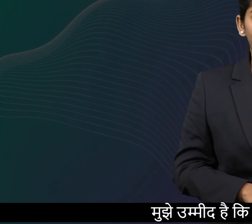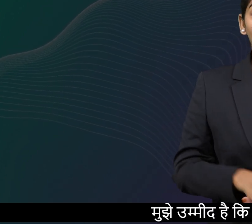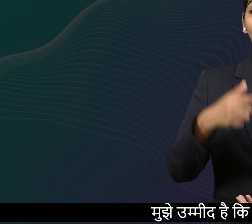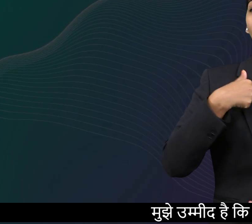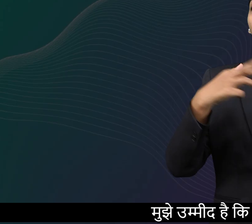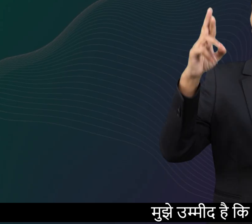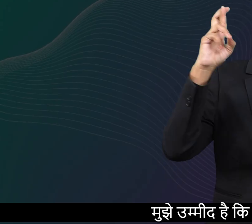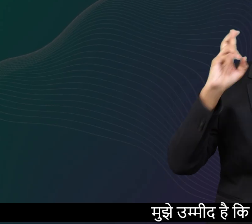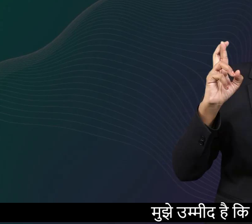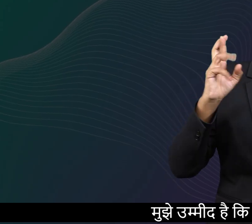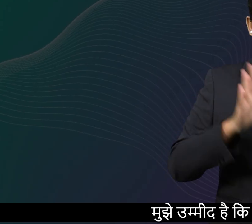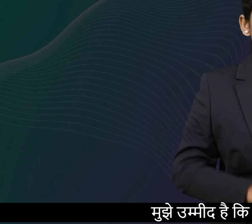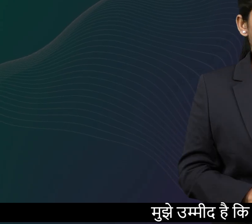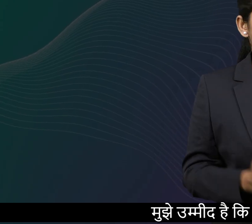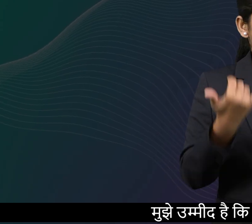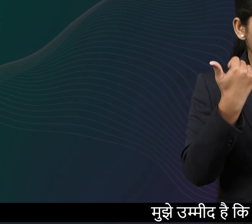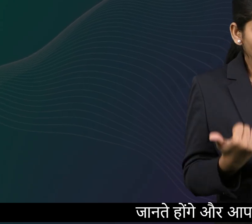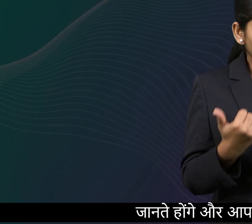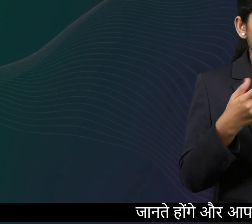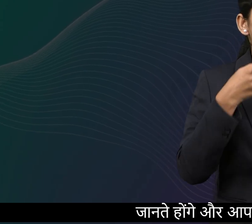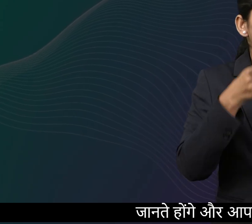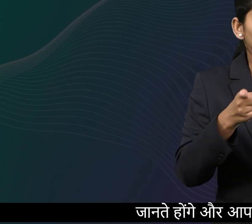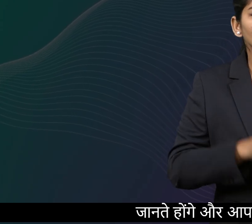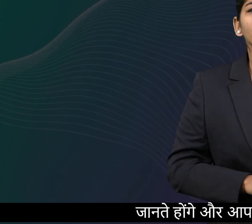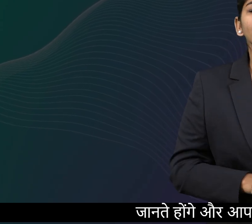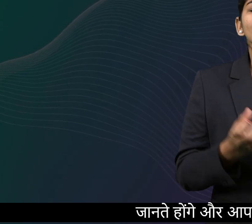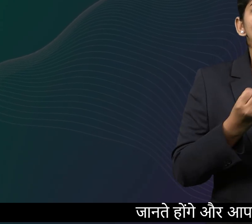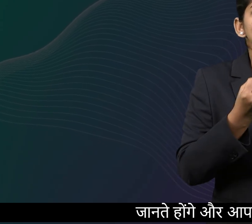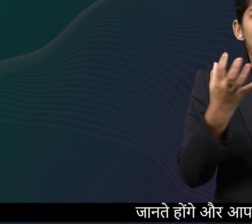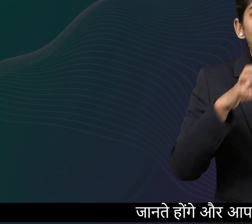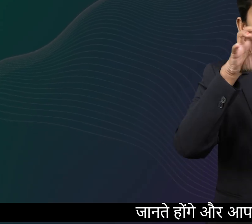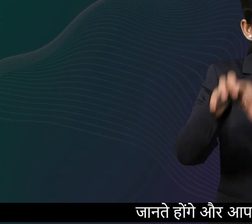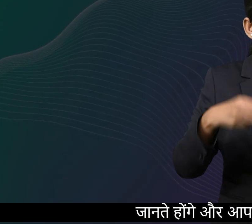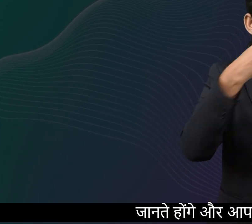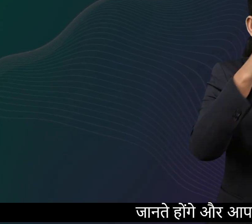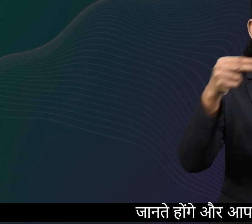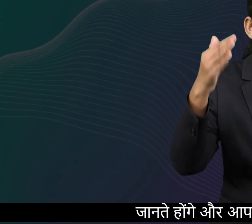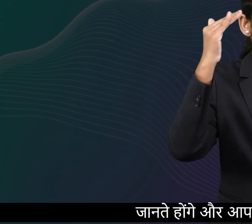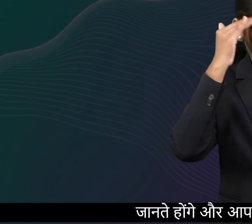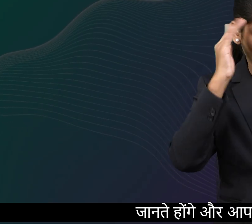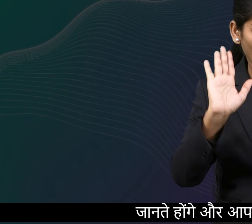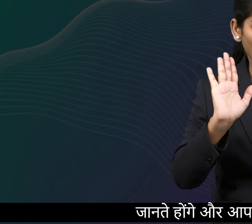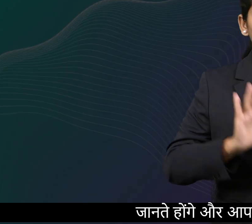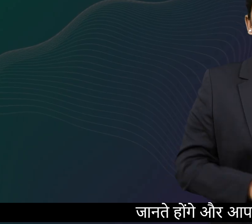मुझे उम्मीद है कि अब आप कई जानवरों के नाम जानते होंगे और अपनी यात्रा का आनंद भी लिया